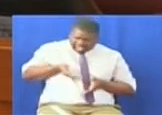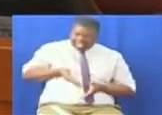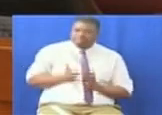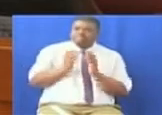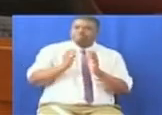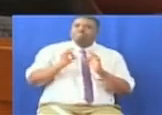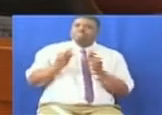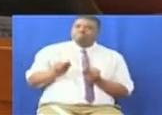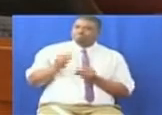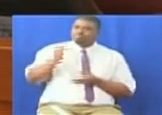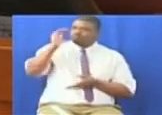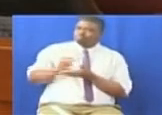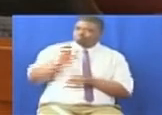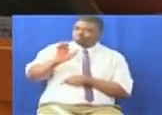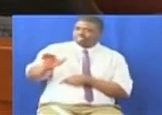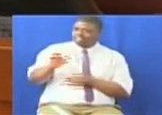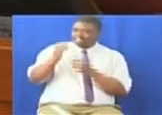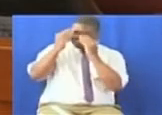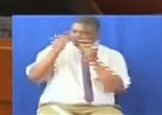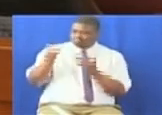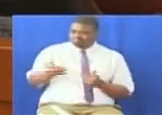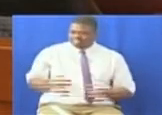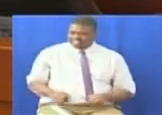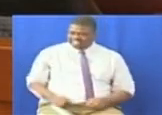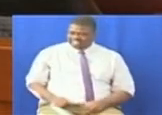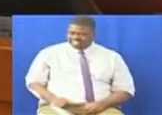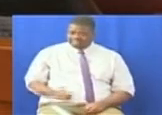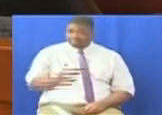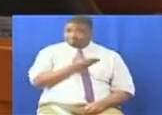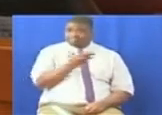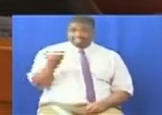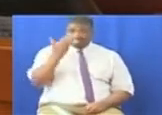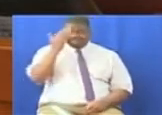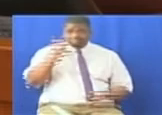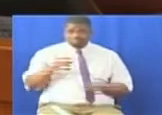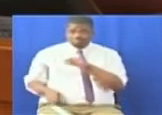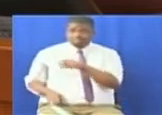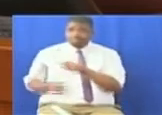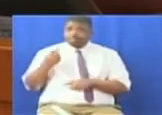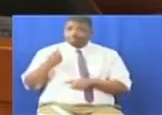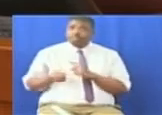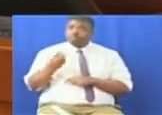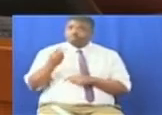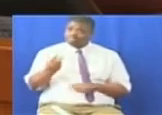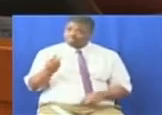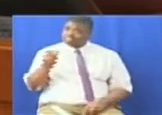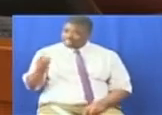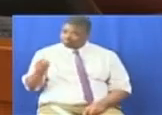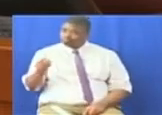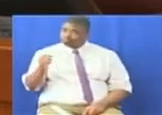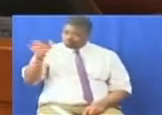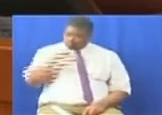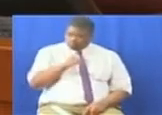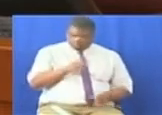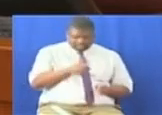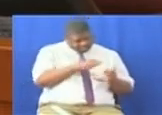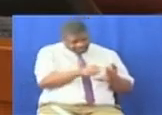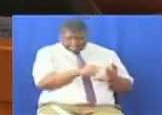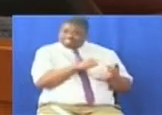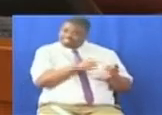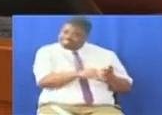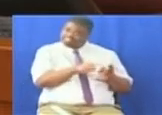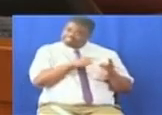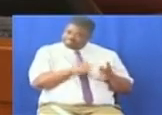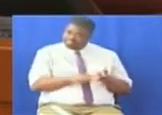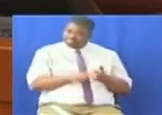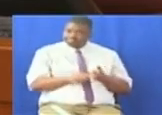mapungufu. Tena mengine anajua, najua maana nishamuita mara mbili tatu, bwana kuna hili, kuna hili. Kwa mwanadamu